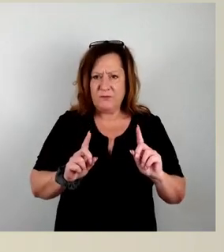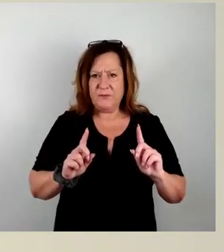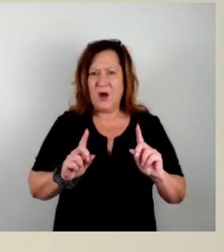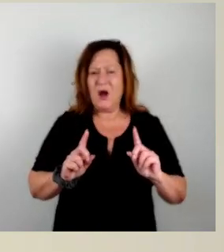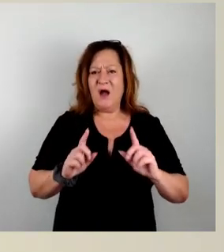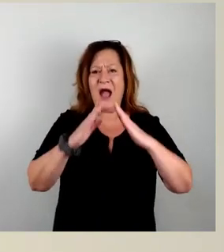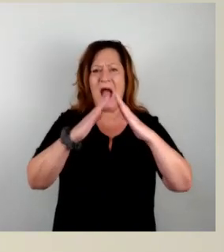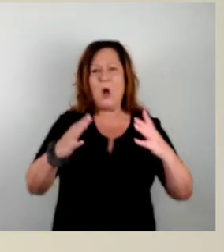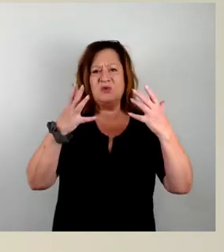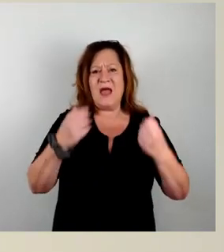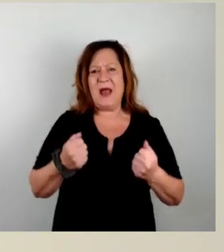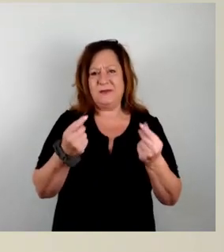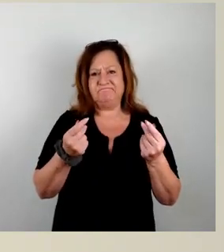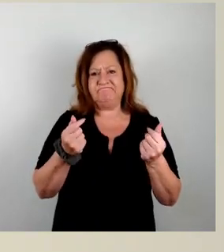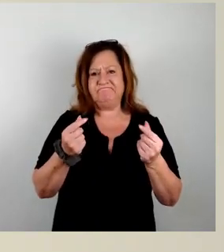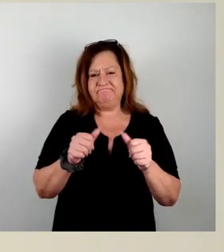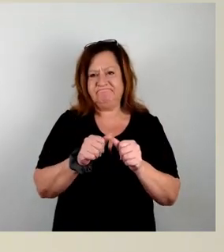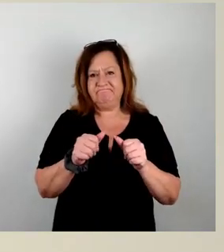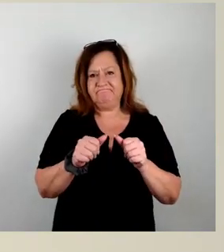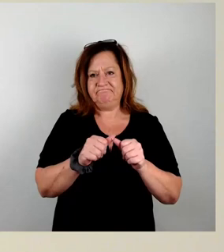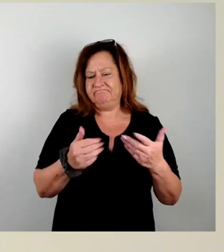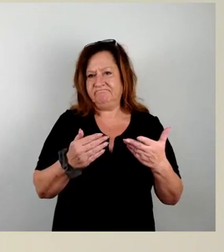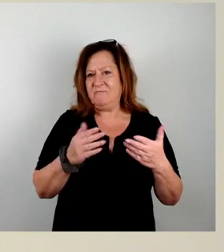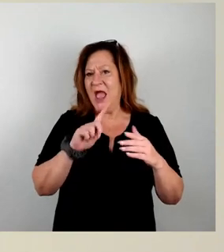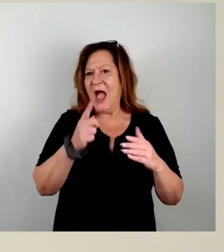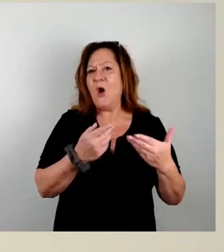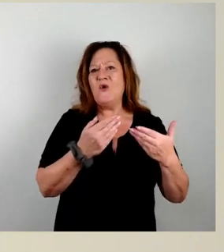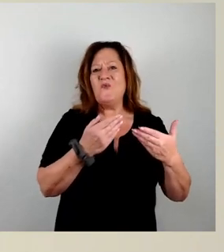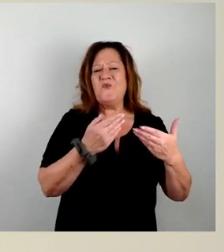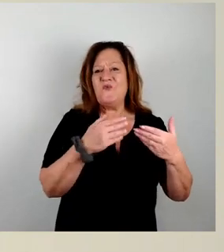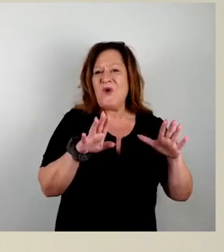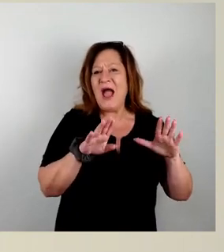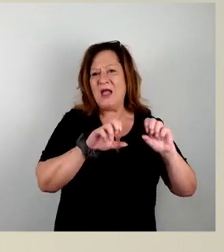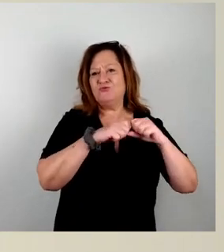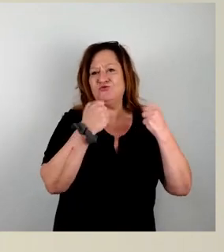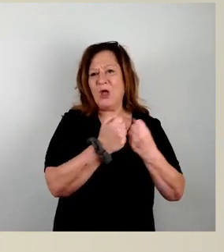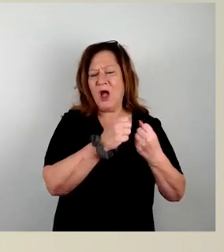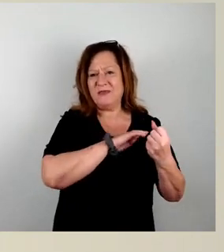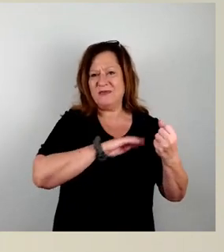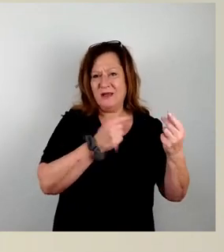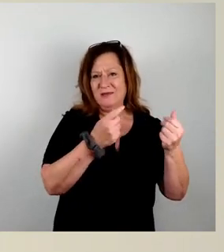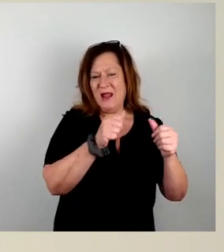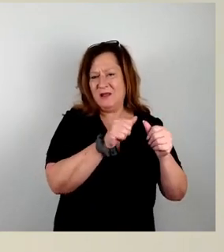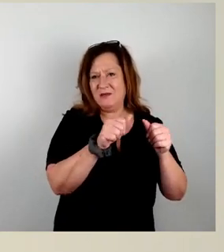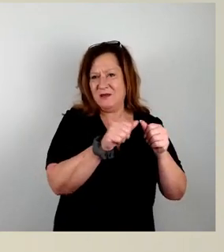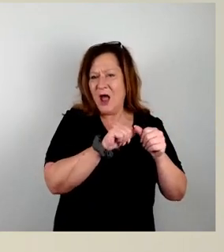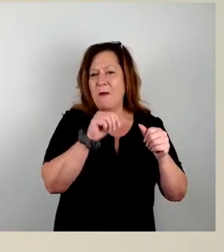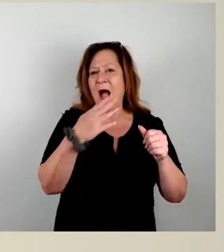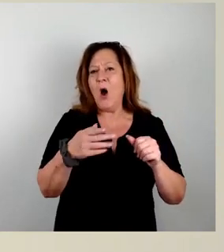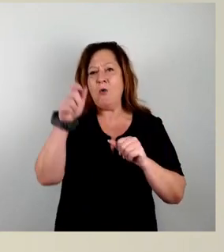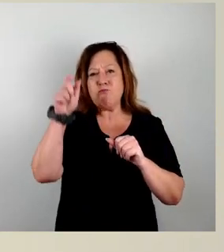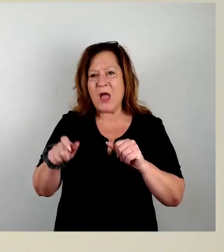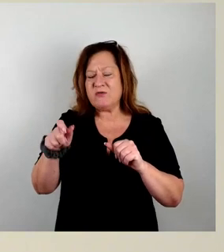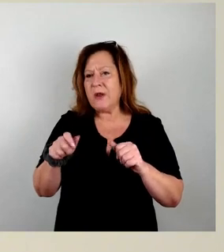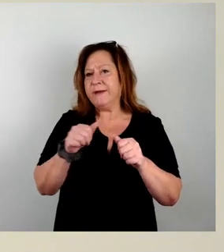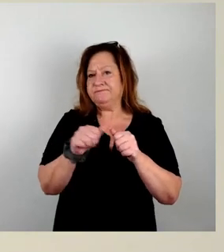Haushaltsmittel, begrenzter Fördermittel vom Freistaat Sachsen, auch begrenzter personeller Kapazitäten sowie vieler anderer Vorhaben, die Planung